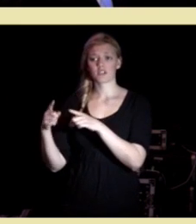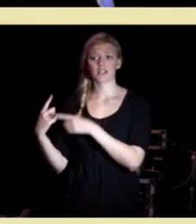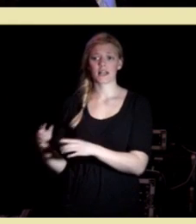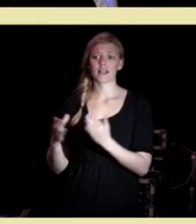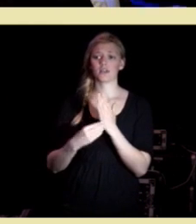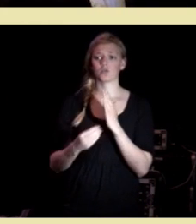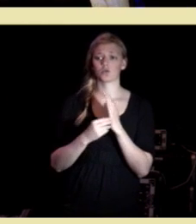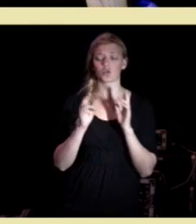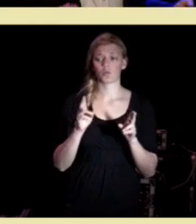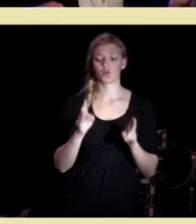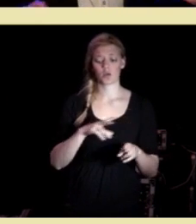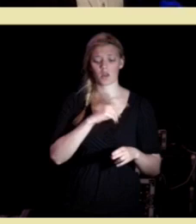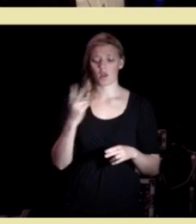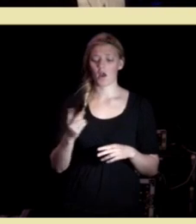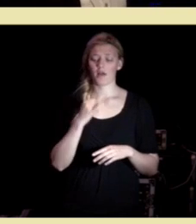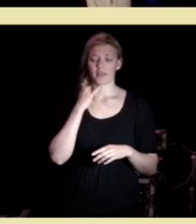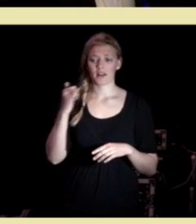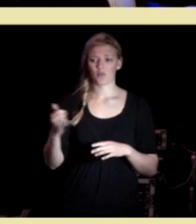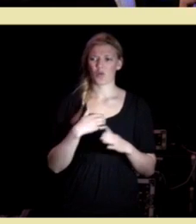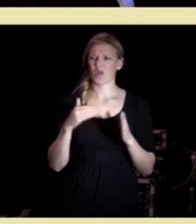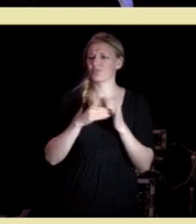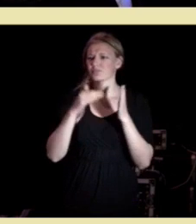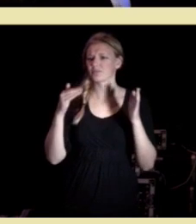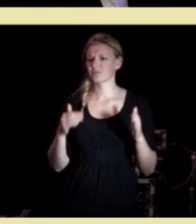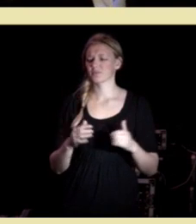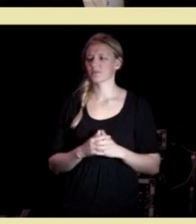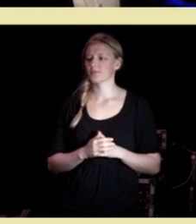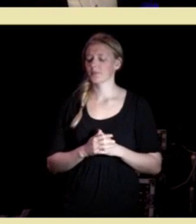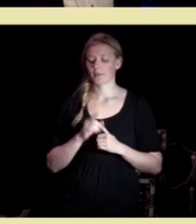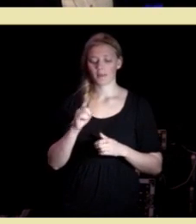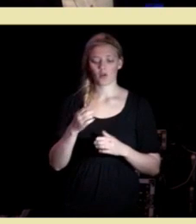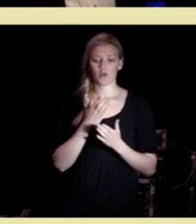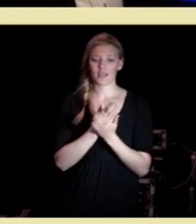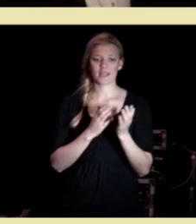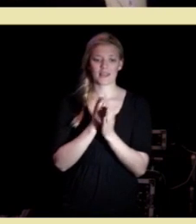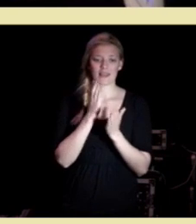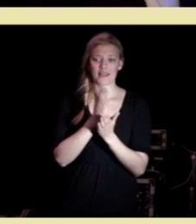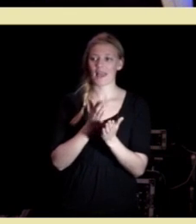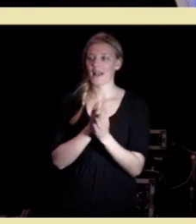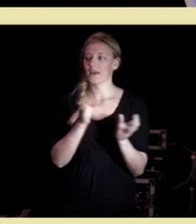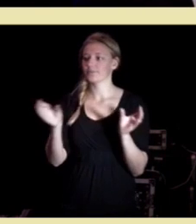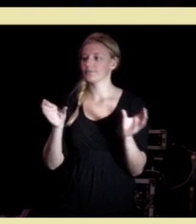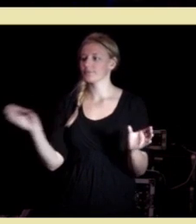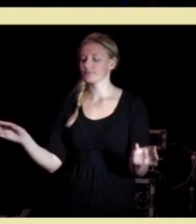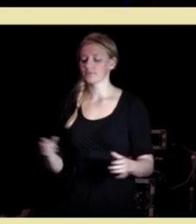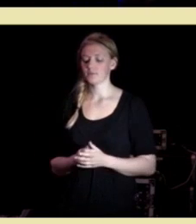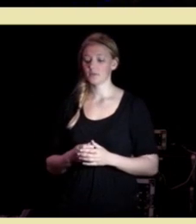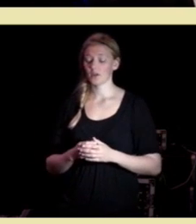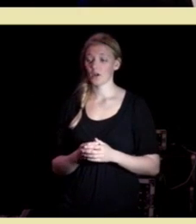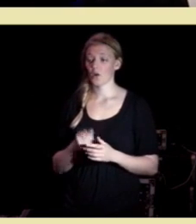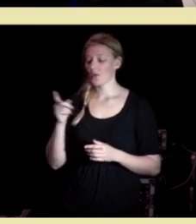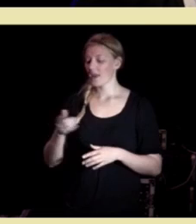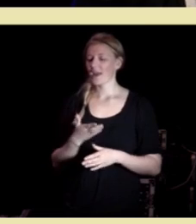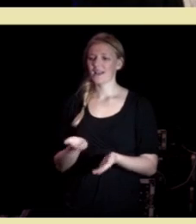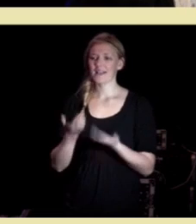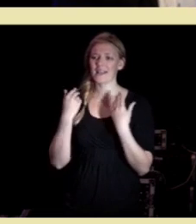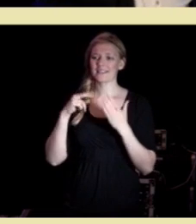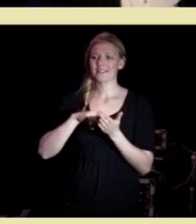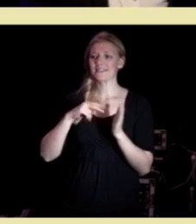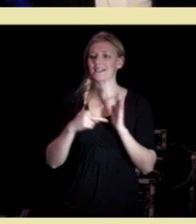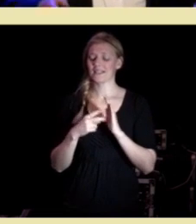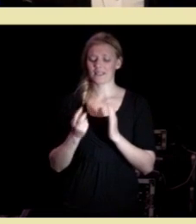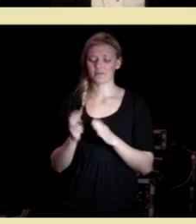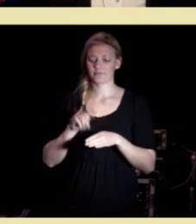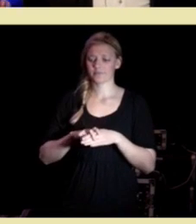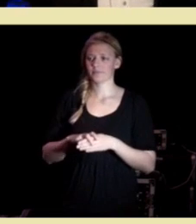ressursbruk inn i en eller annen telefonkiosk der nede som er alt for trang, i stedet for å dele dette opp. Og det kan hende det koster deg en eller annen enkel stilling for å